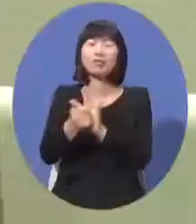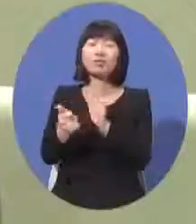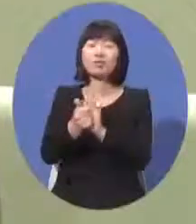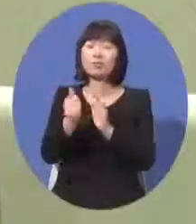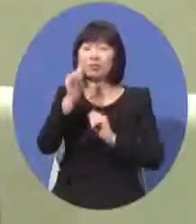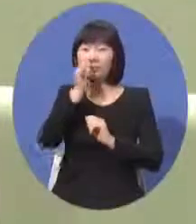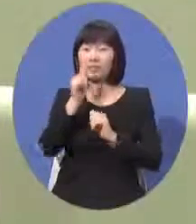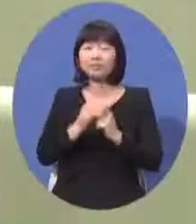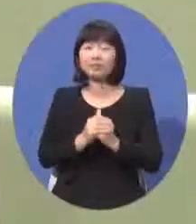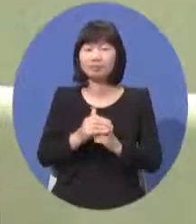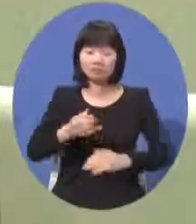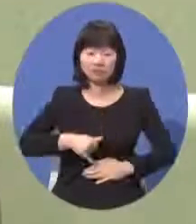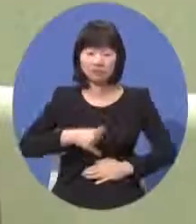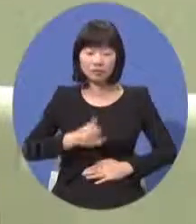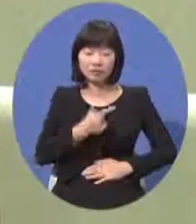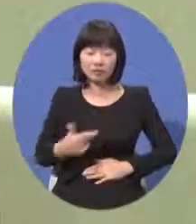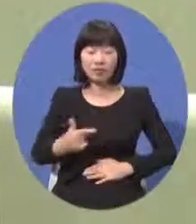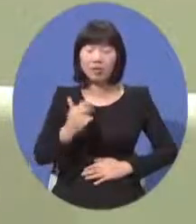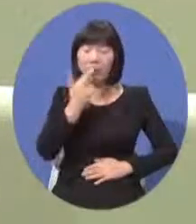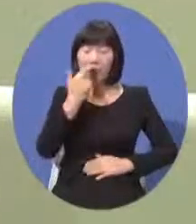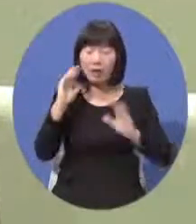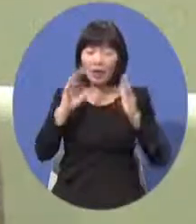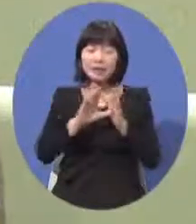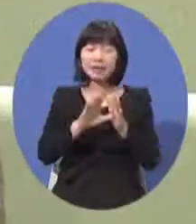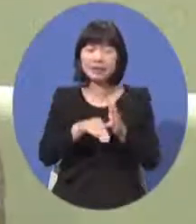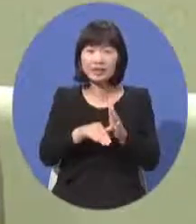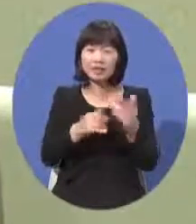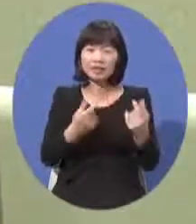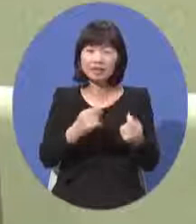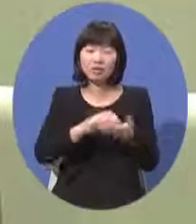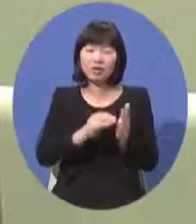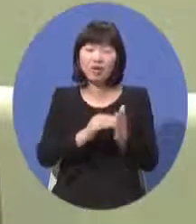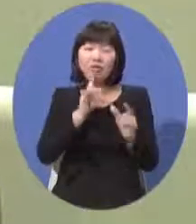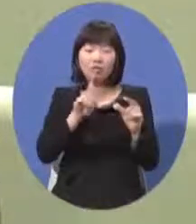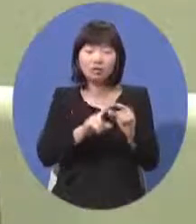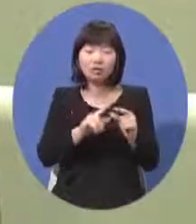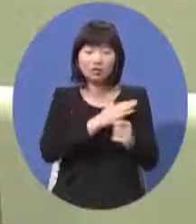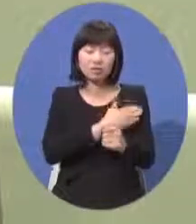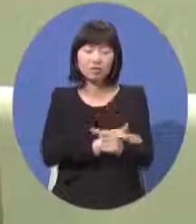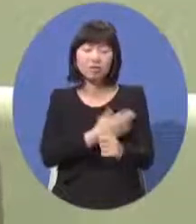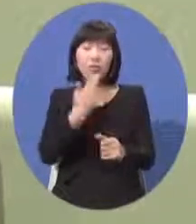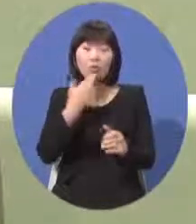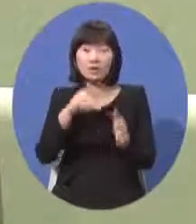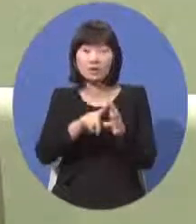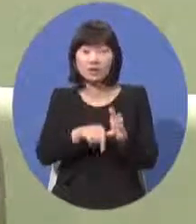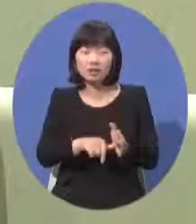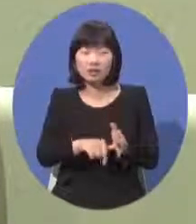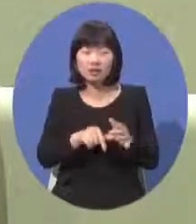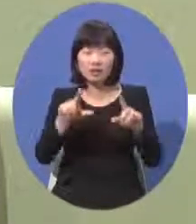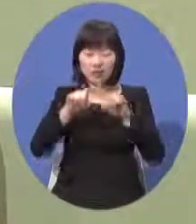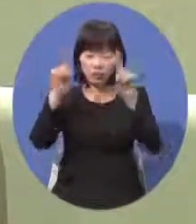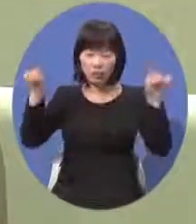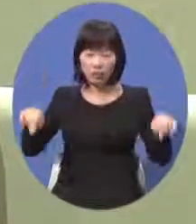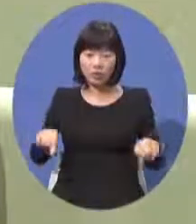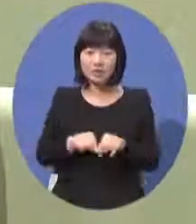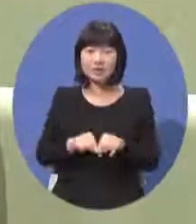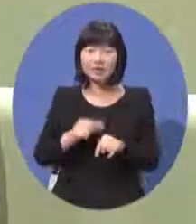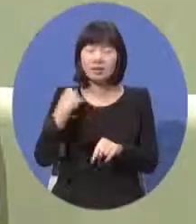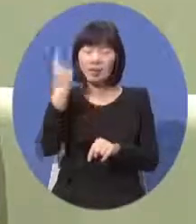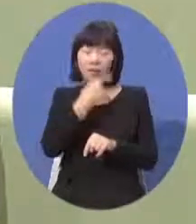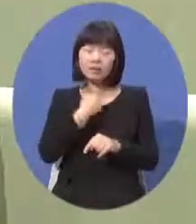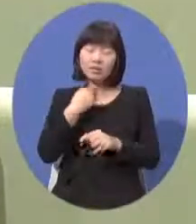되고요. 아이들이 또 너무 어린 나이일 때 이런 정도의 언어 능력도 안 된다 싶을 때는 도화지 같은 데다 이제 얼굴을